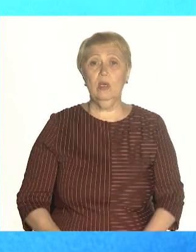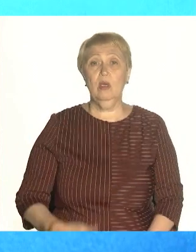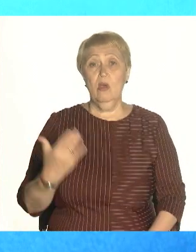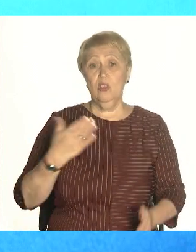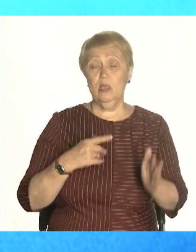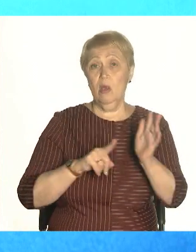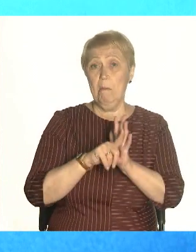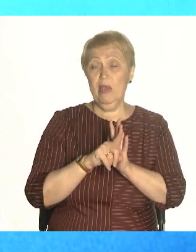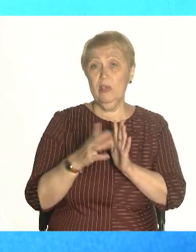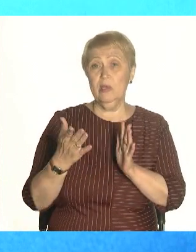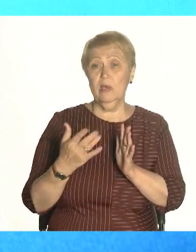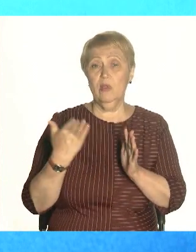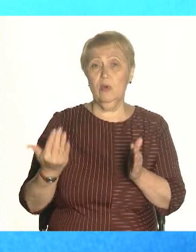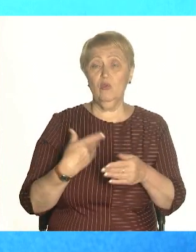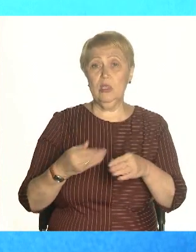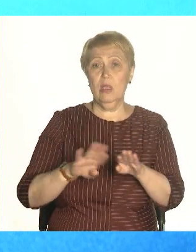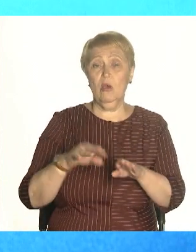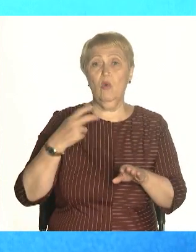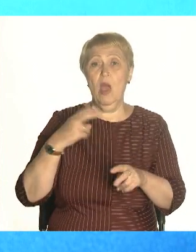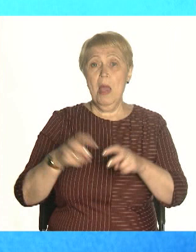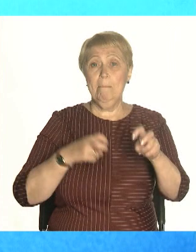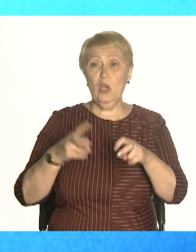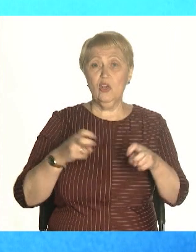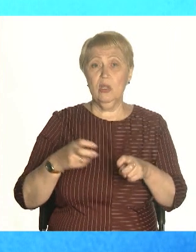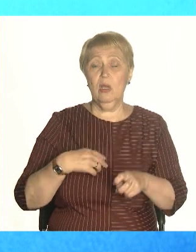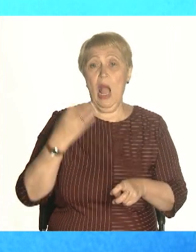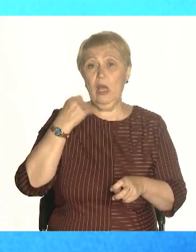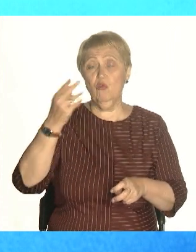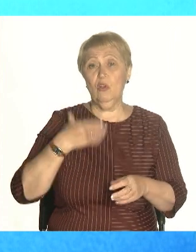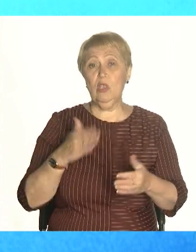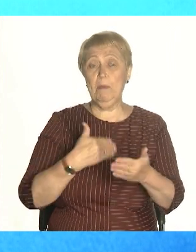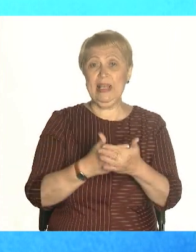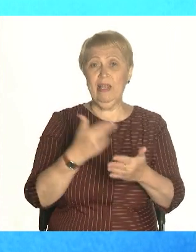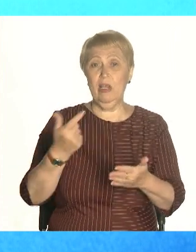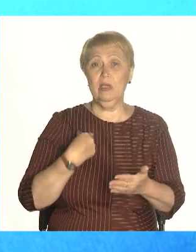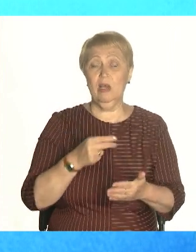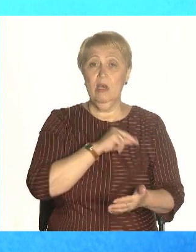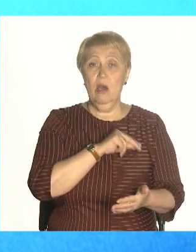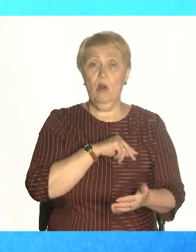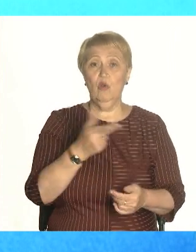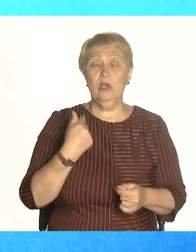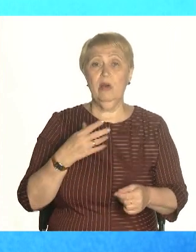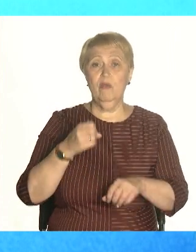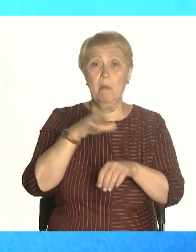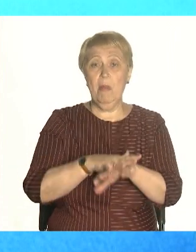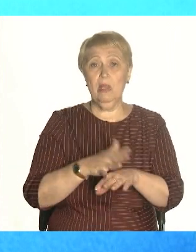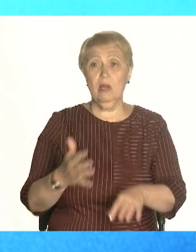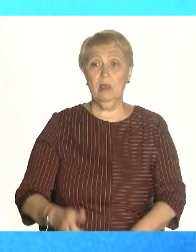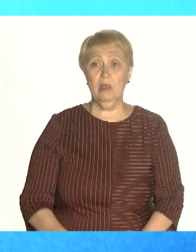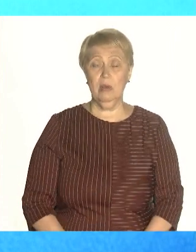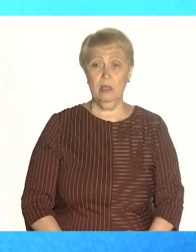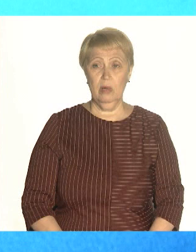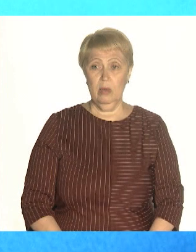такой мошенник, который подходил, значит, представлялся сотрудником банка, пожилым гражданкам,